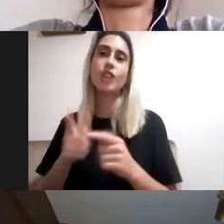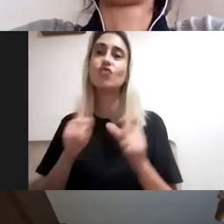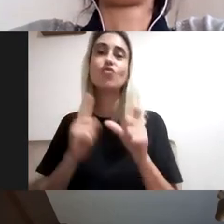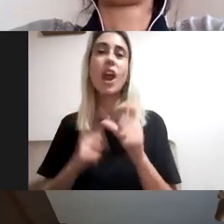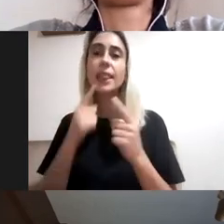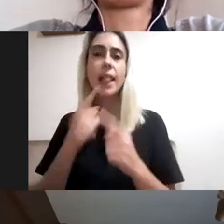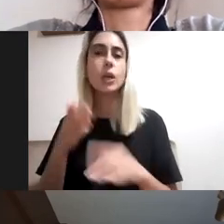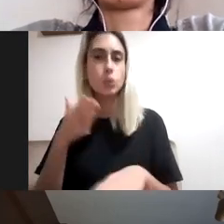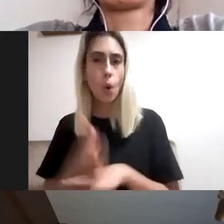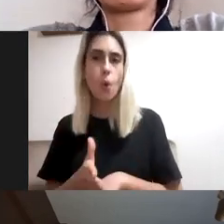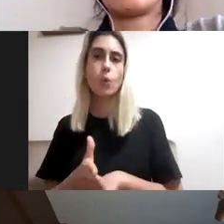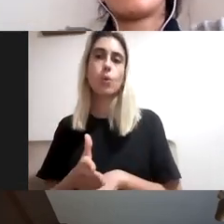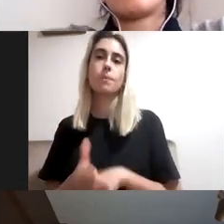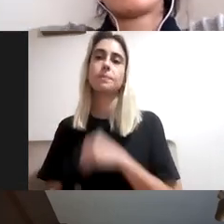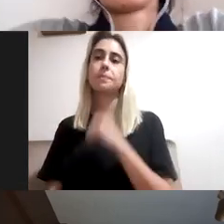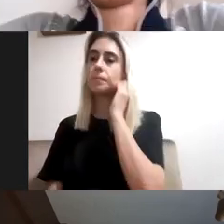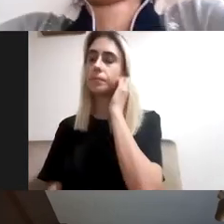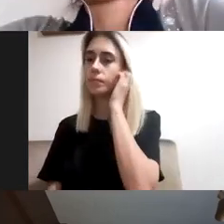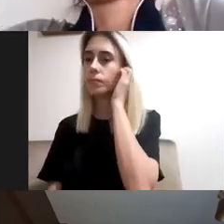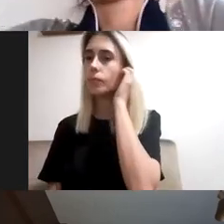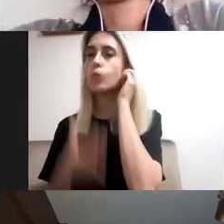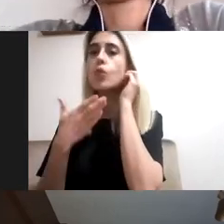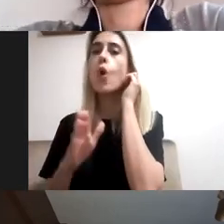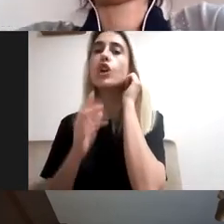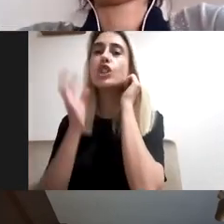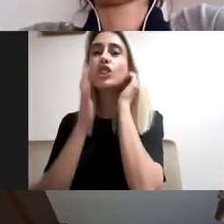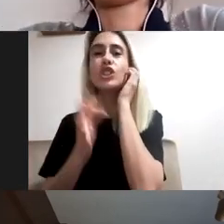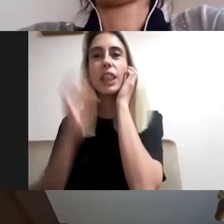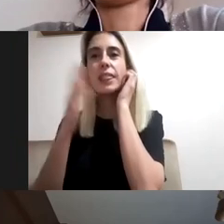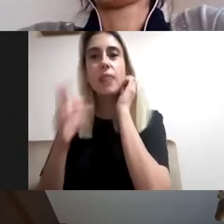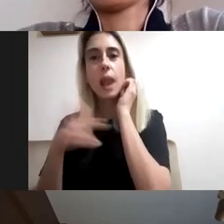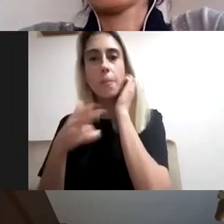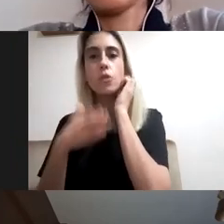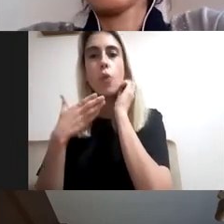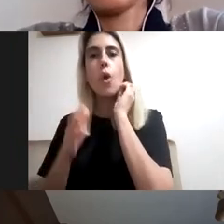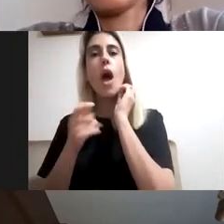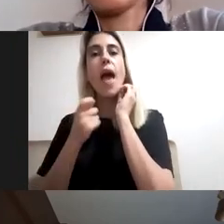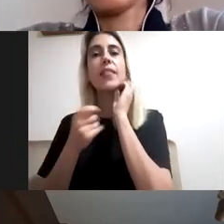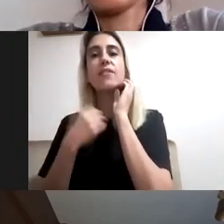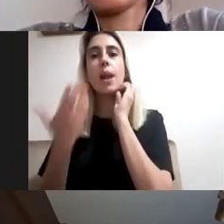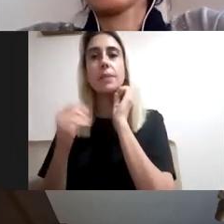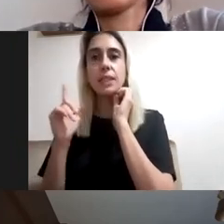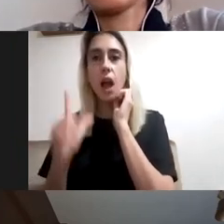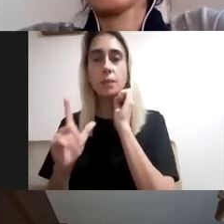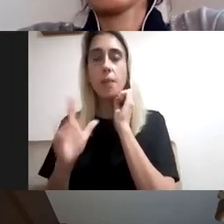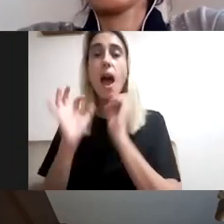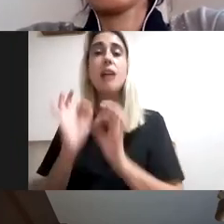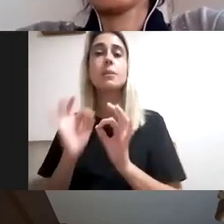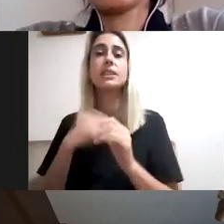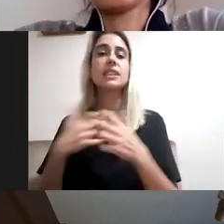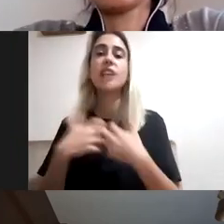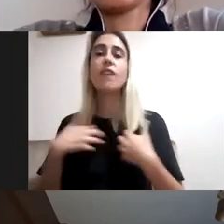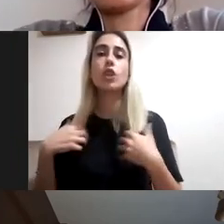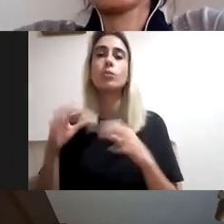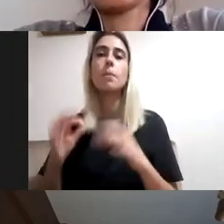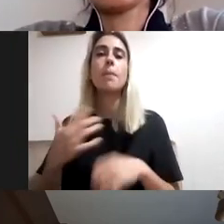doğru. Doğru kişilerle deneyimlerin, doğru eğitimlerin verilmesi lazım. Her zaman savunduğumuz şey, benim